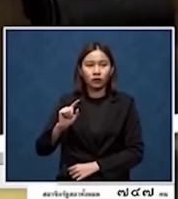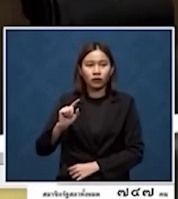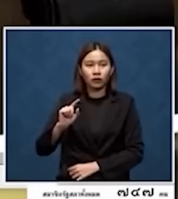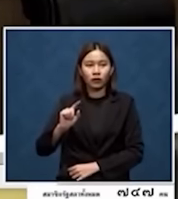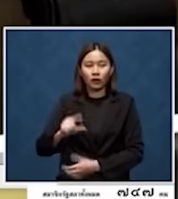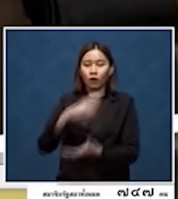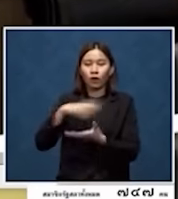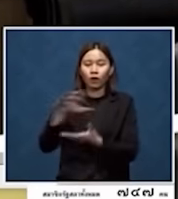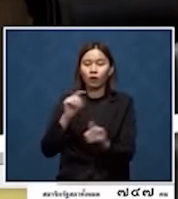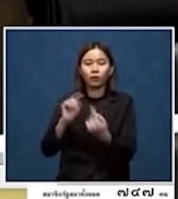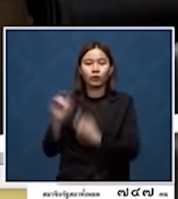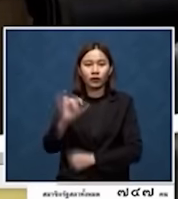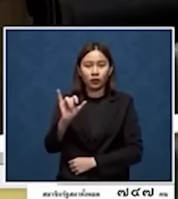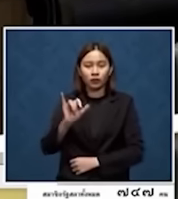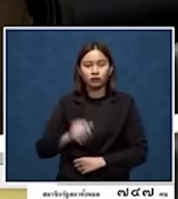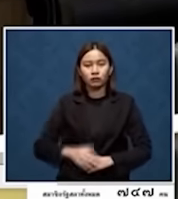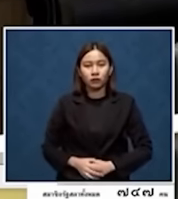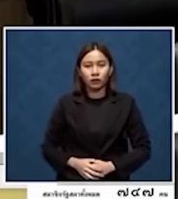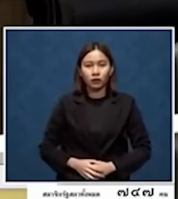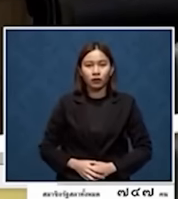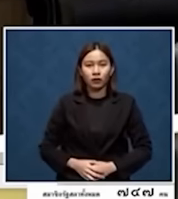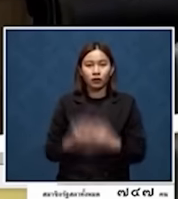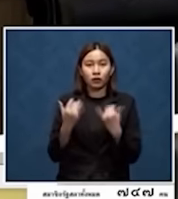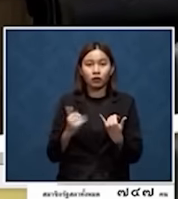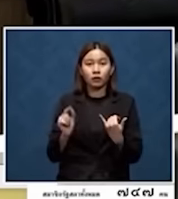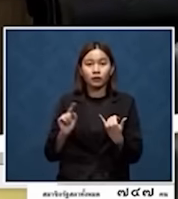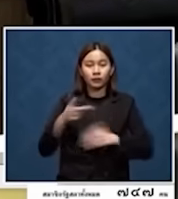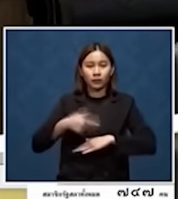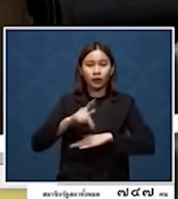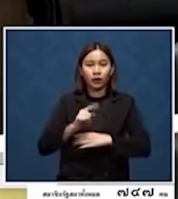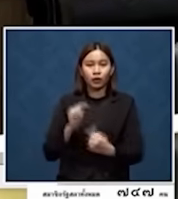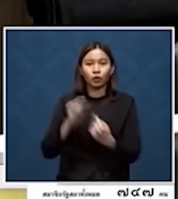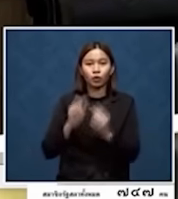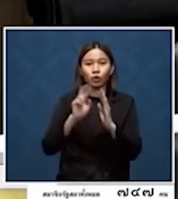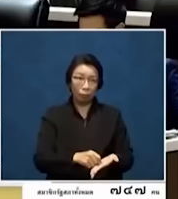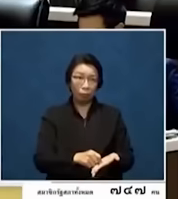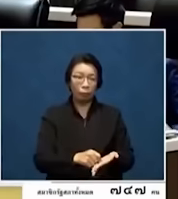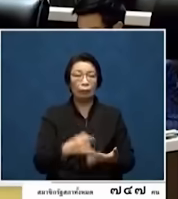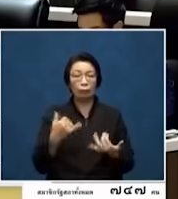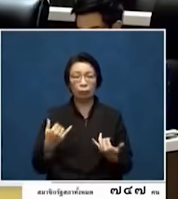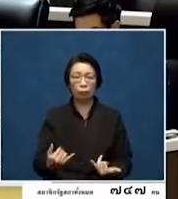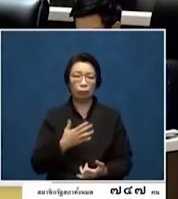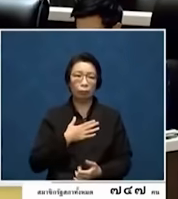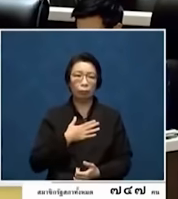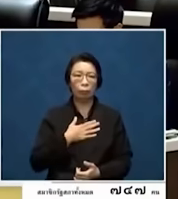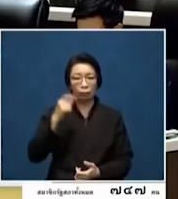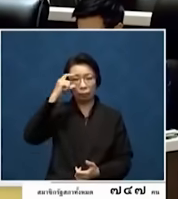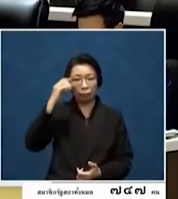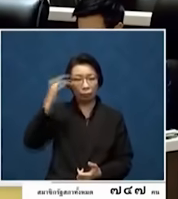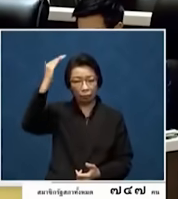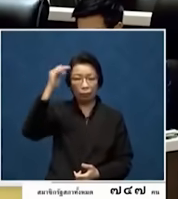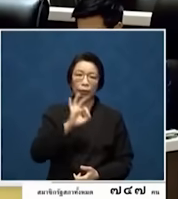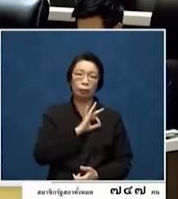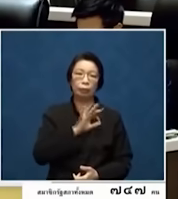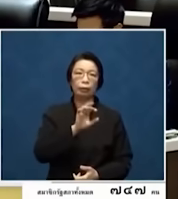มันก็ต้องเป็นไปตามนี้รังสิมันโรมเสนอยติด่วนทบทวนเมื่อวันที่19กรก